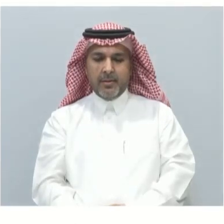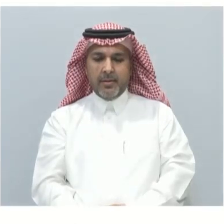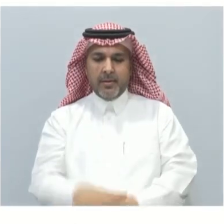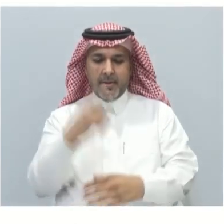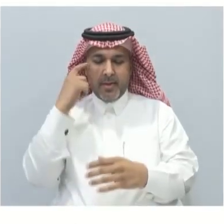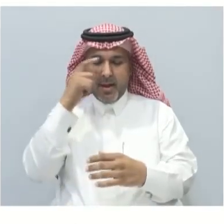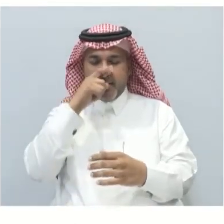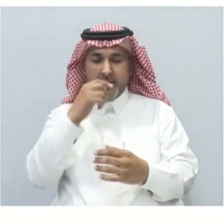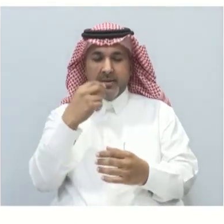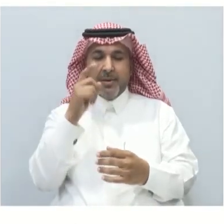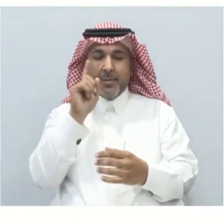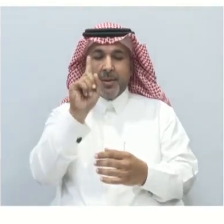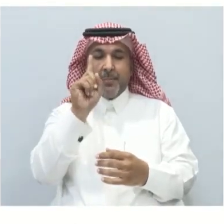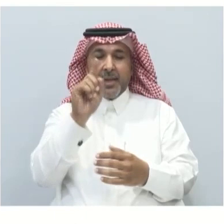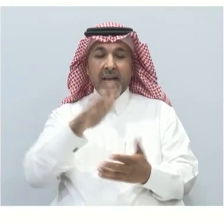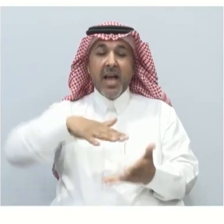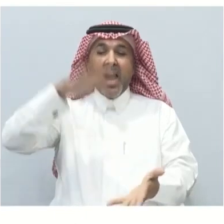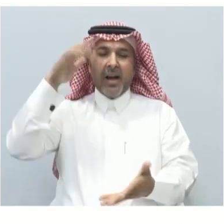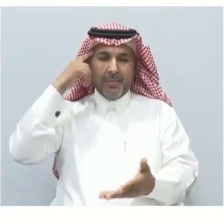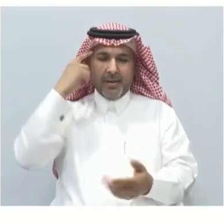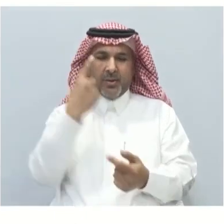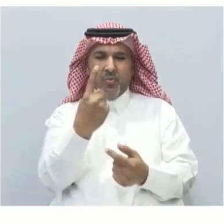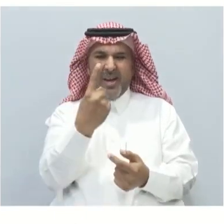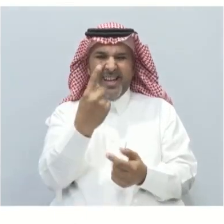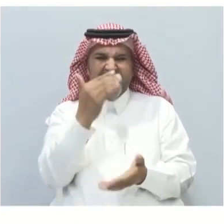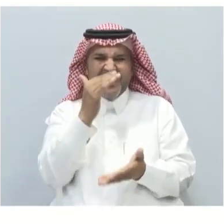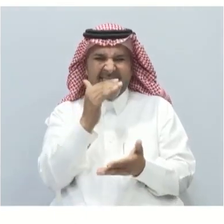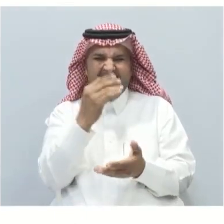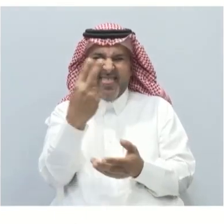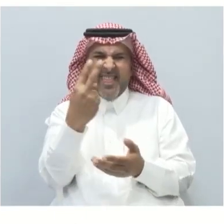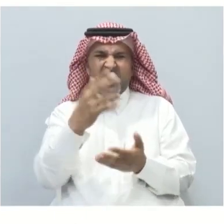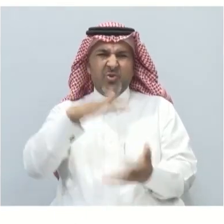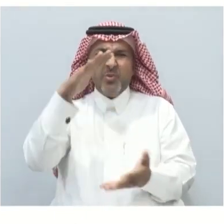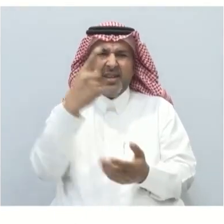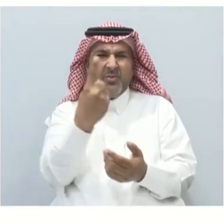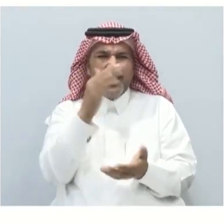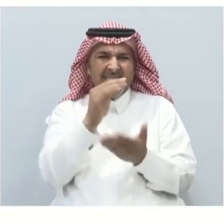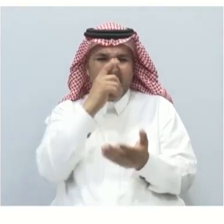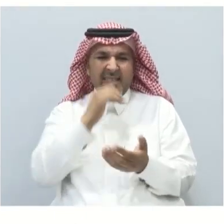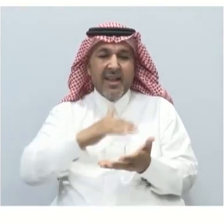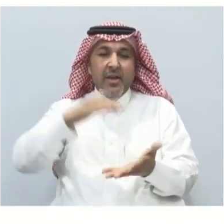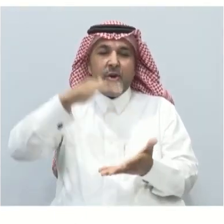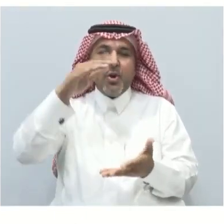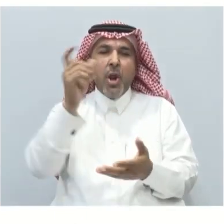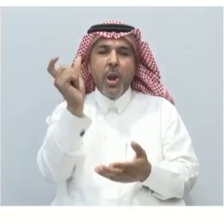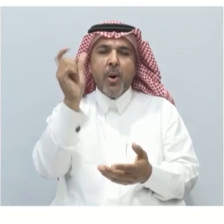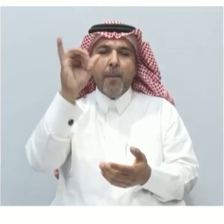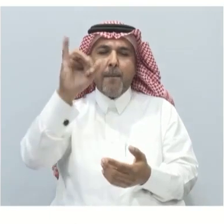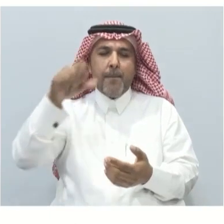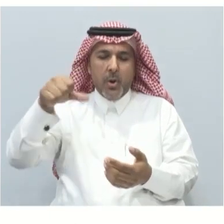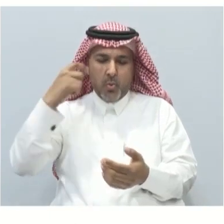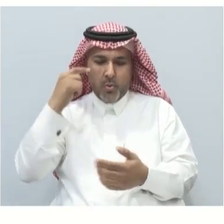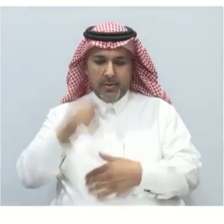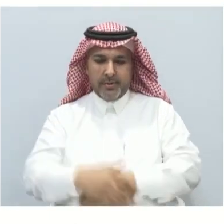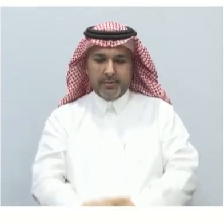الواحد وبالتالي سننزل الان بنفس الاتجاه المتباينه 8 اكس ناقص 12 اقل من كم